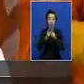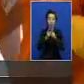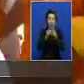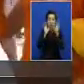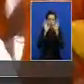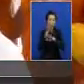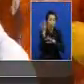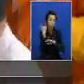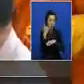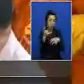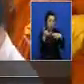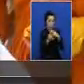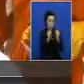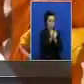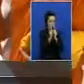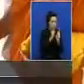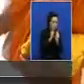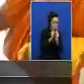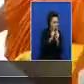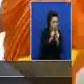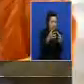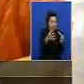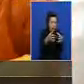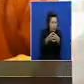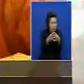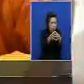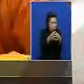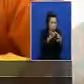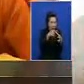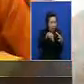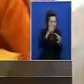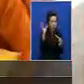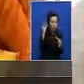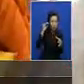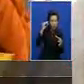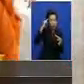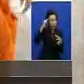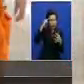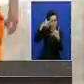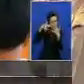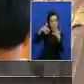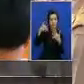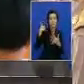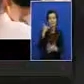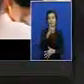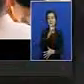าเป็นเรื่องของการพูดคุยภายในอาจจะมีบางคนที่เข้าใจผิดบ้างกับ